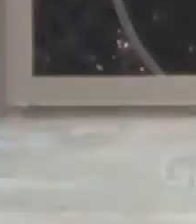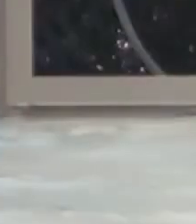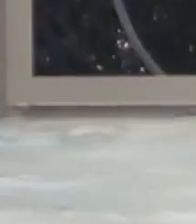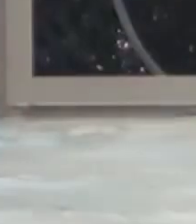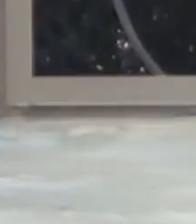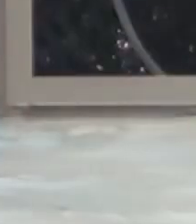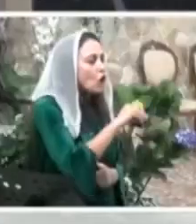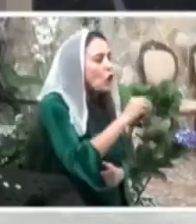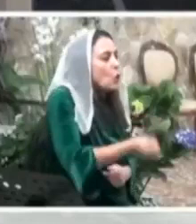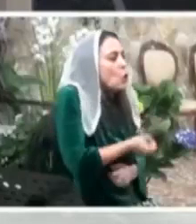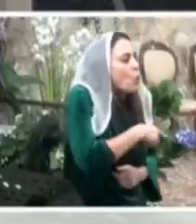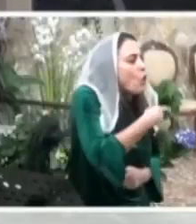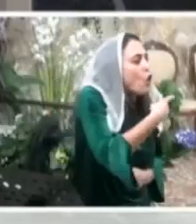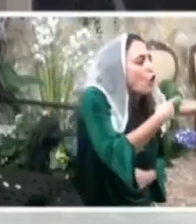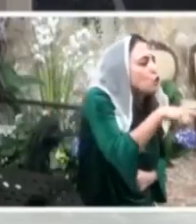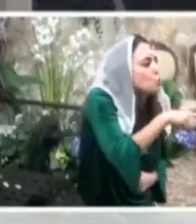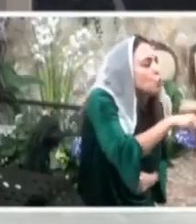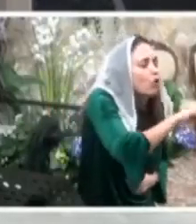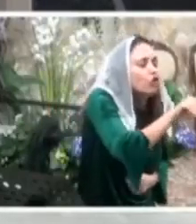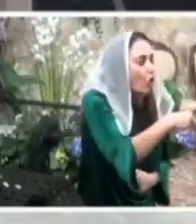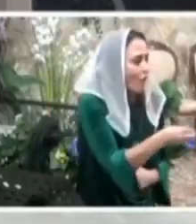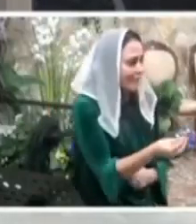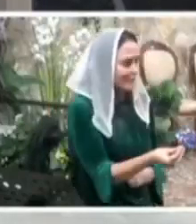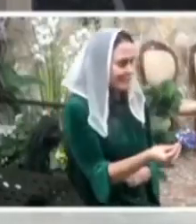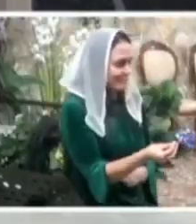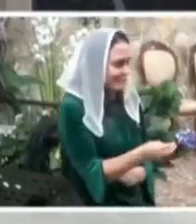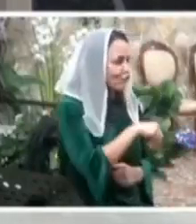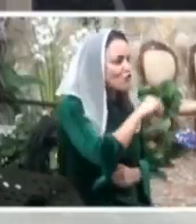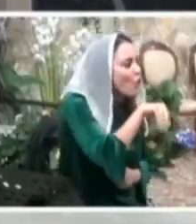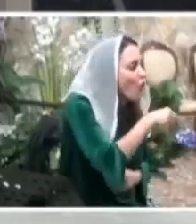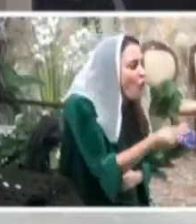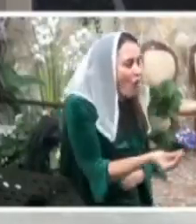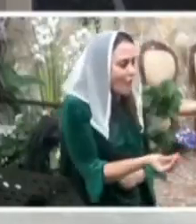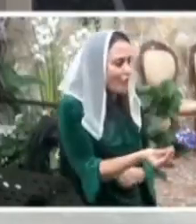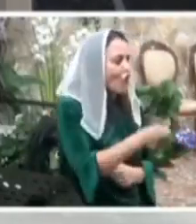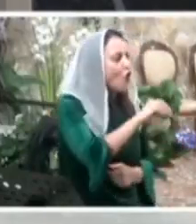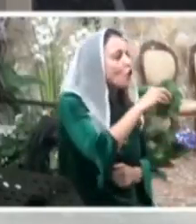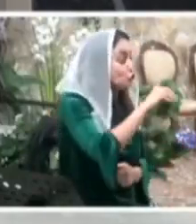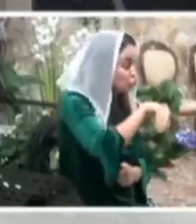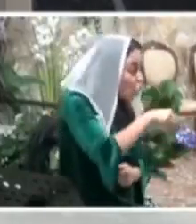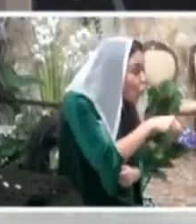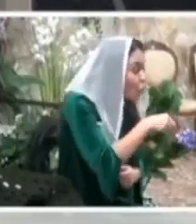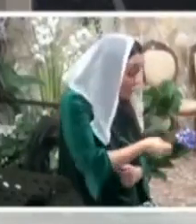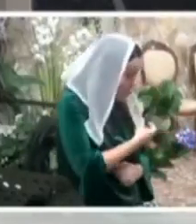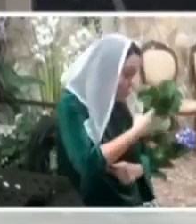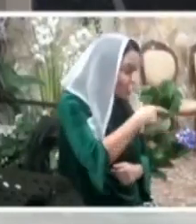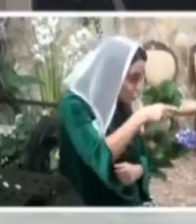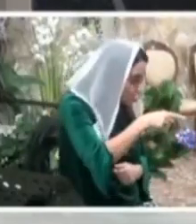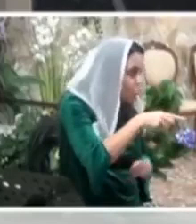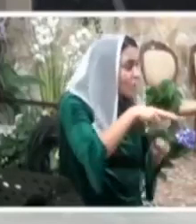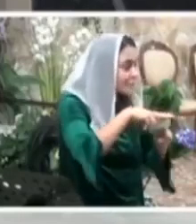Dove è il tuo cuore? Là sarà anche il tuo tesoro.